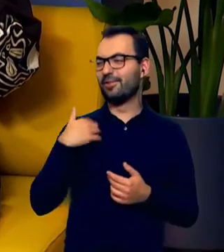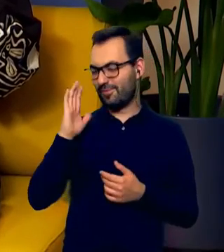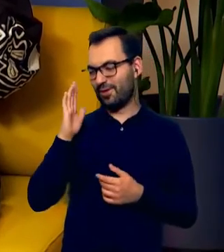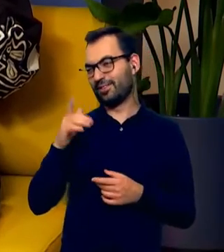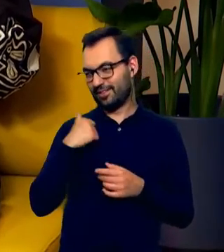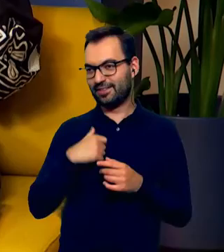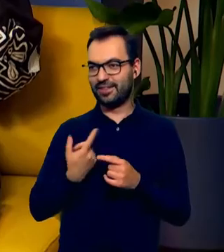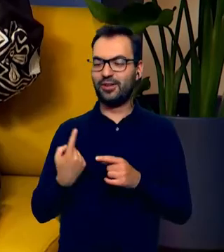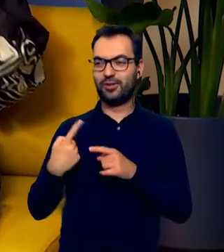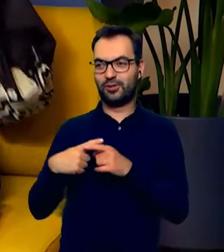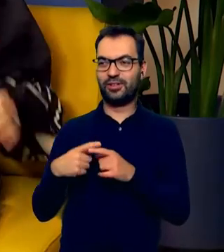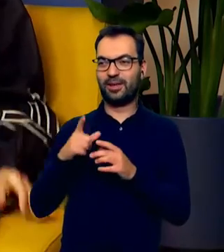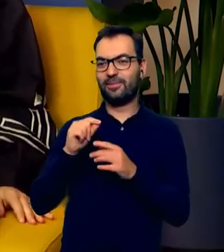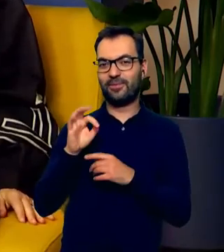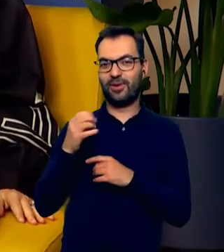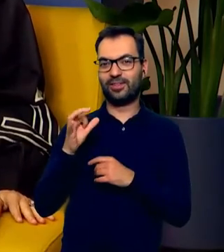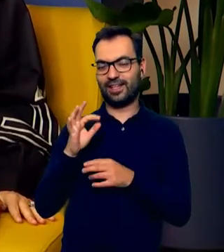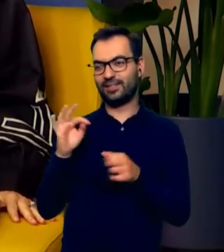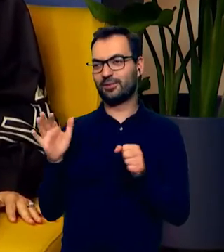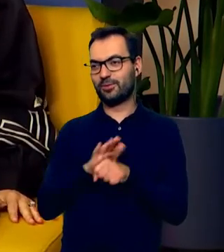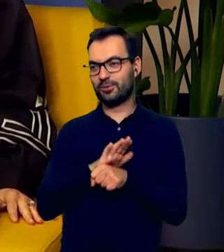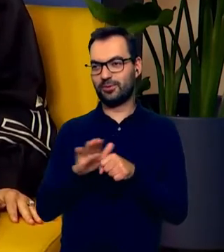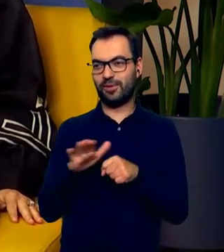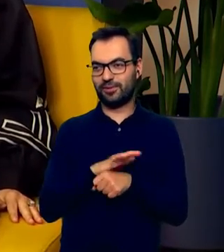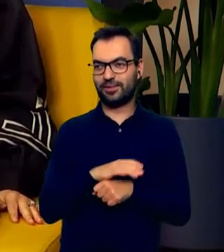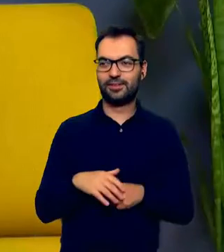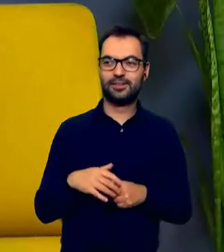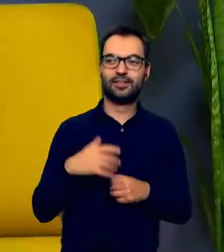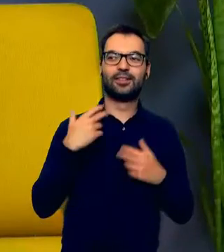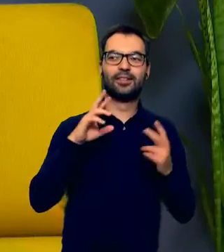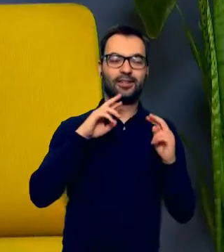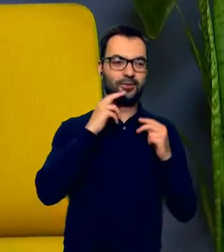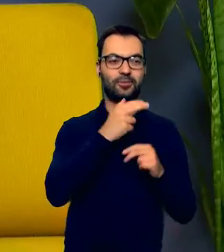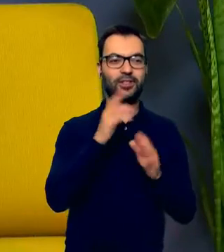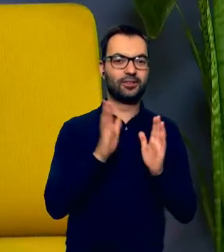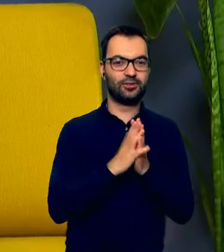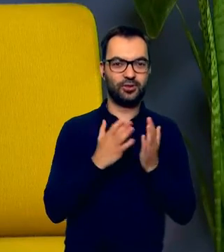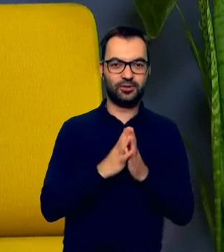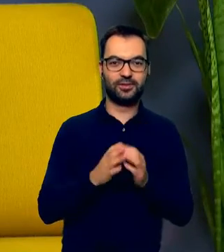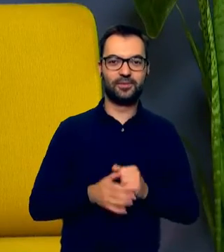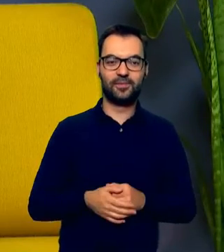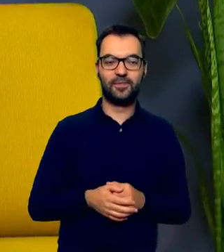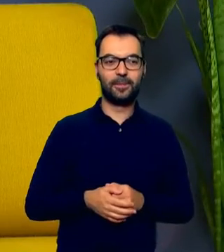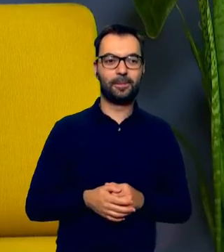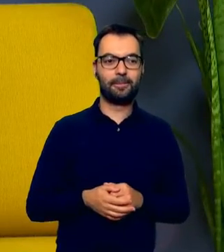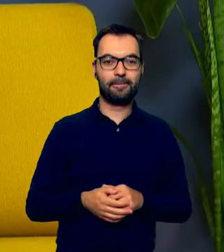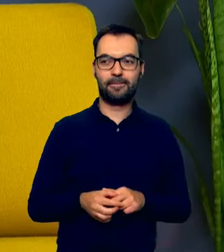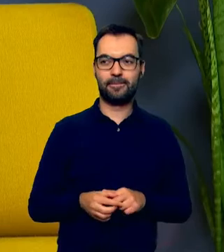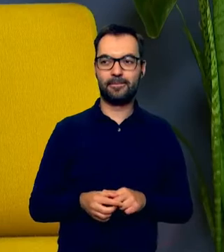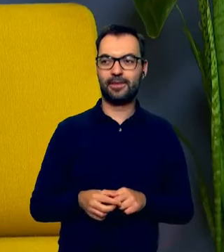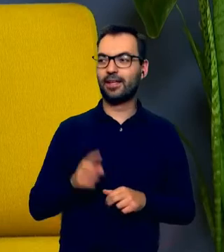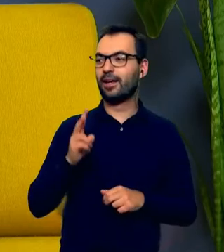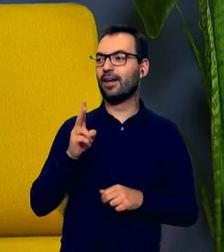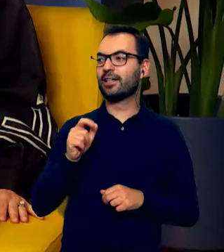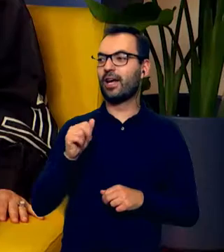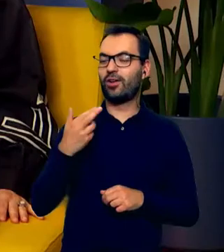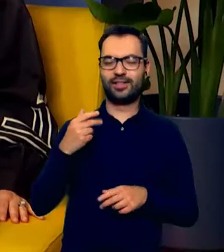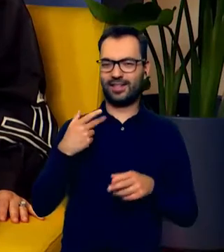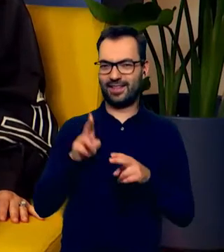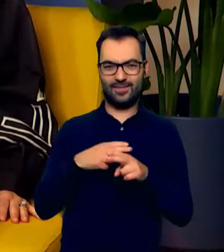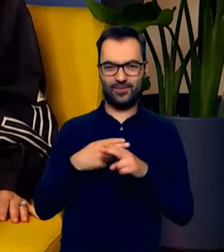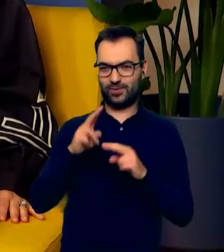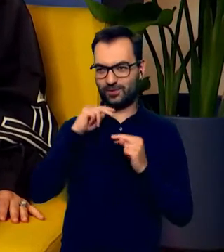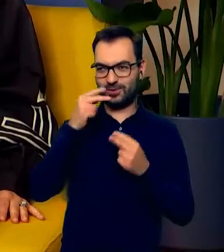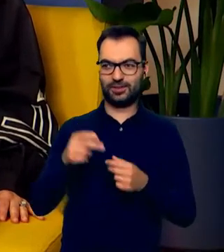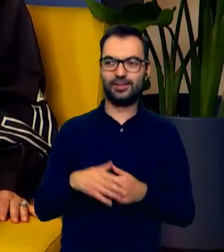potem dogram, słuchajcie, w podcaście. Dobrze, to wracamy do książki i do tego, co jest... Karolina po prostu nie pozwoli ci tam dzisiaj